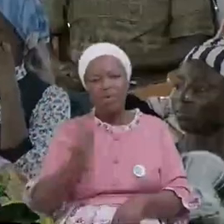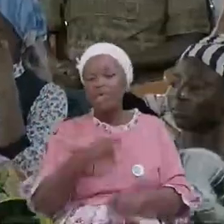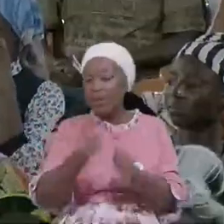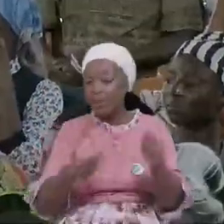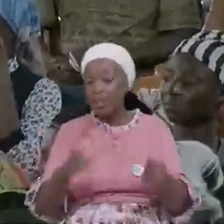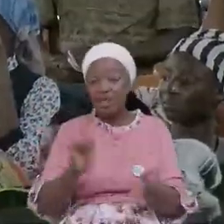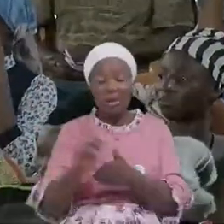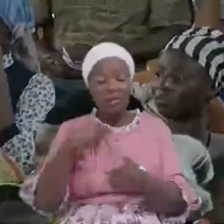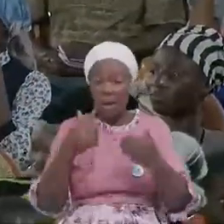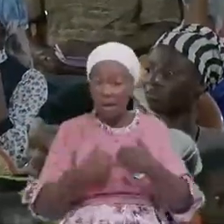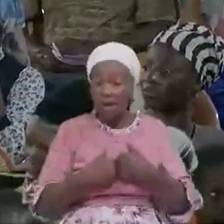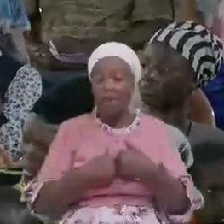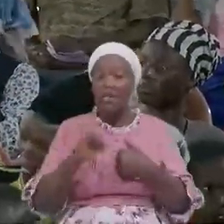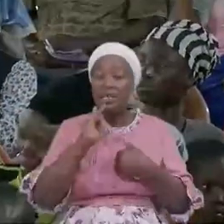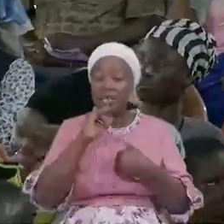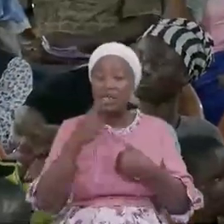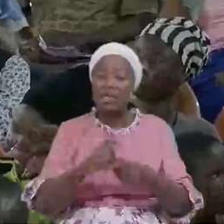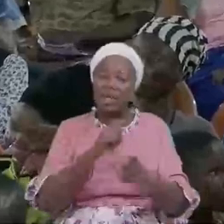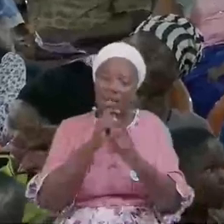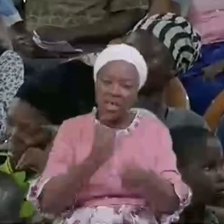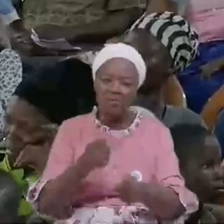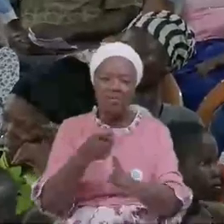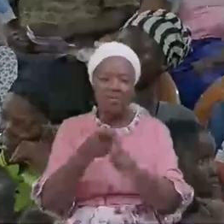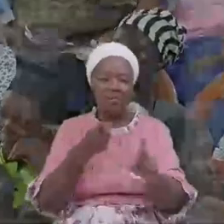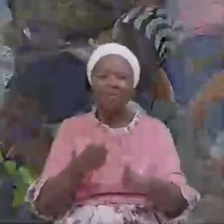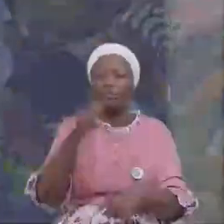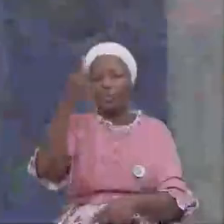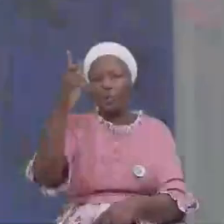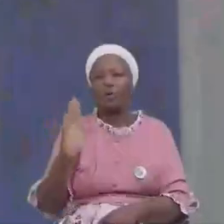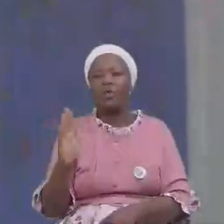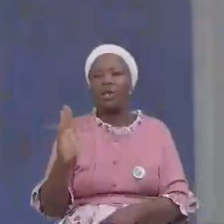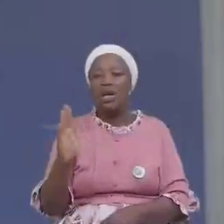ce que nous avons est un don de Dieu.